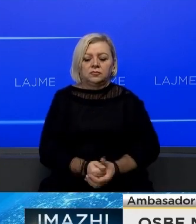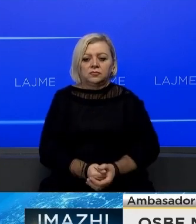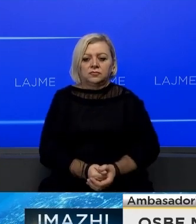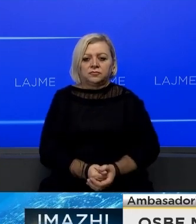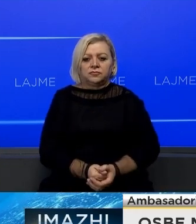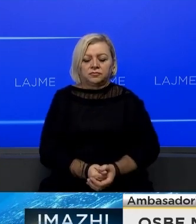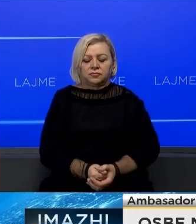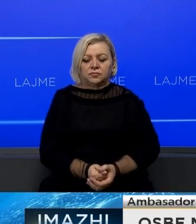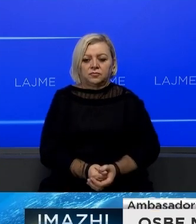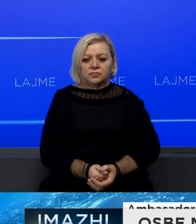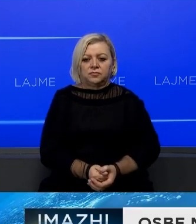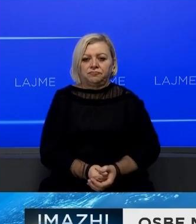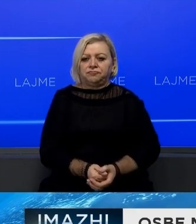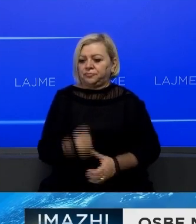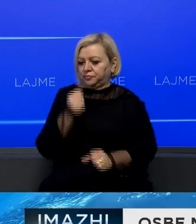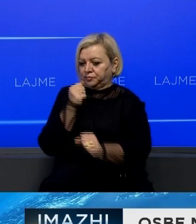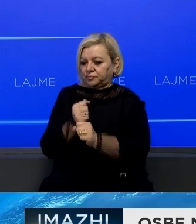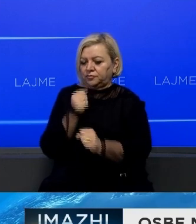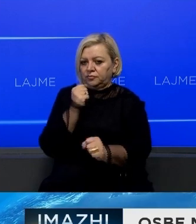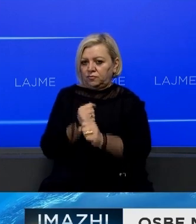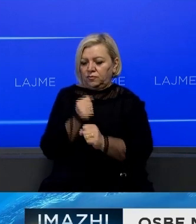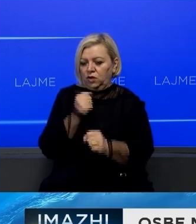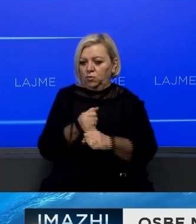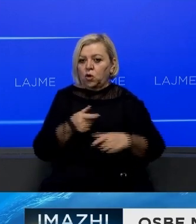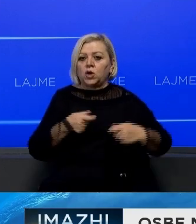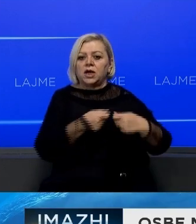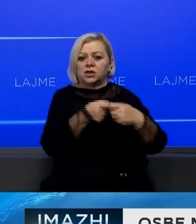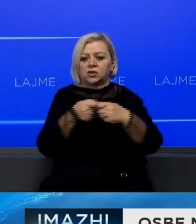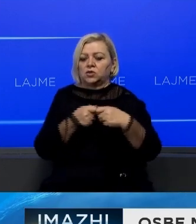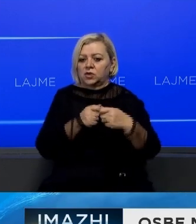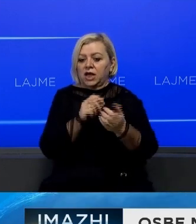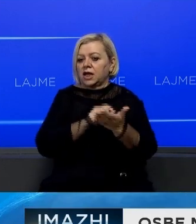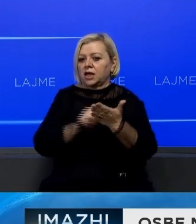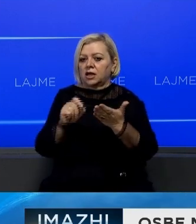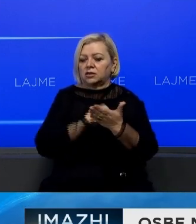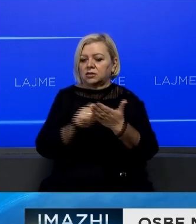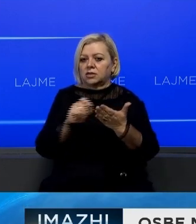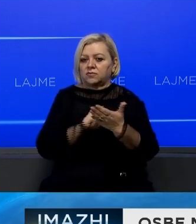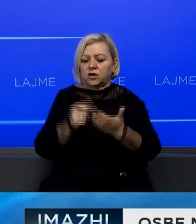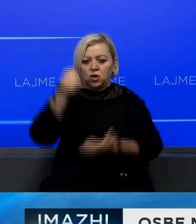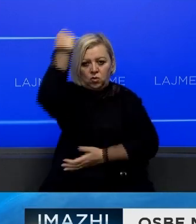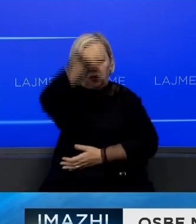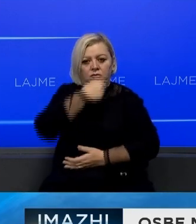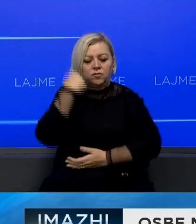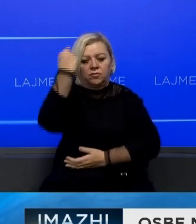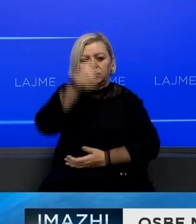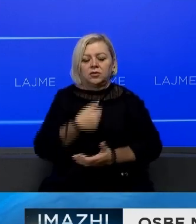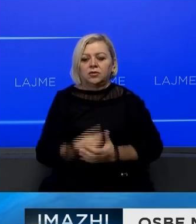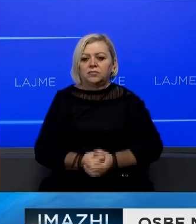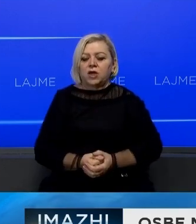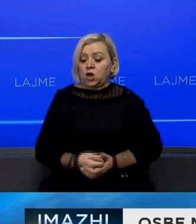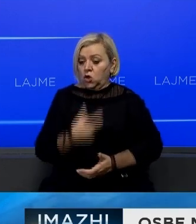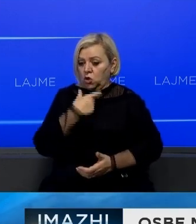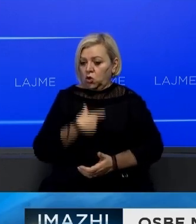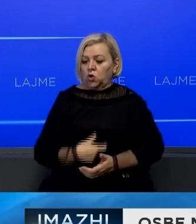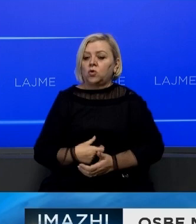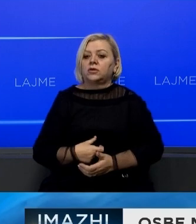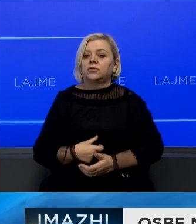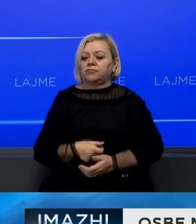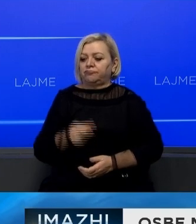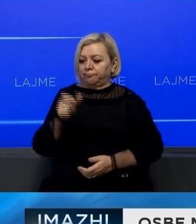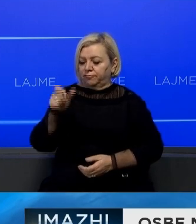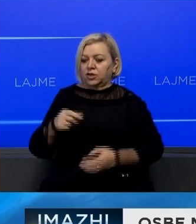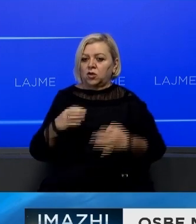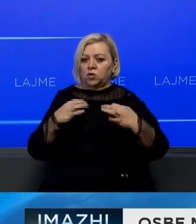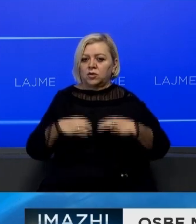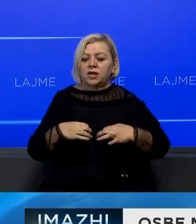që të nderoj punën e Asociacionit të Gazetarëve të Kosovës dhe rolin e Zotit Regja këtu, po